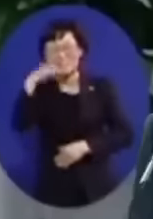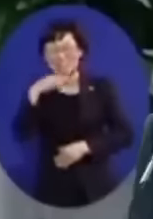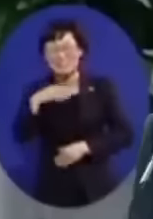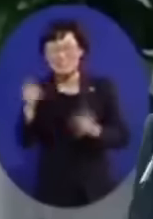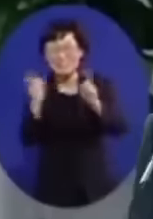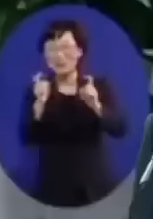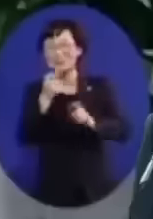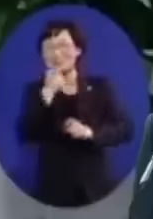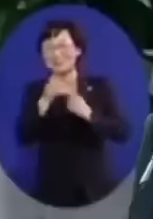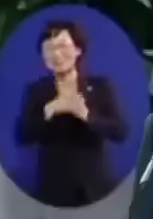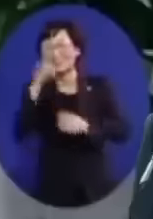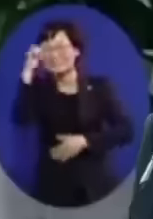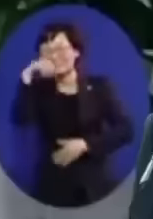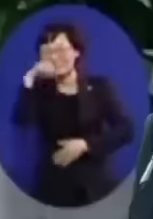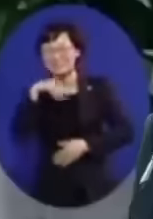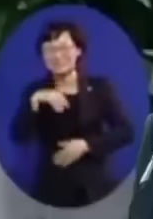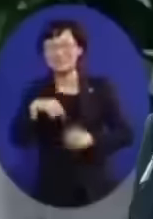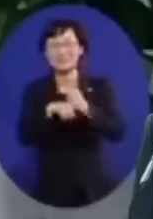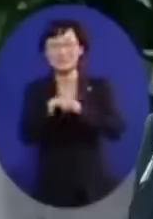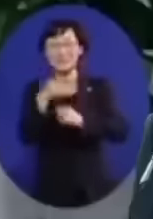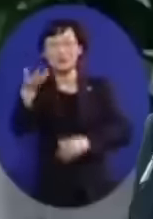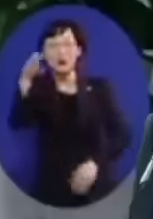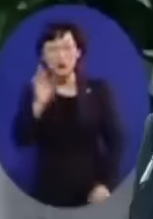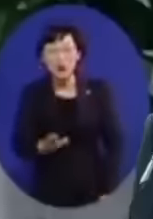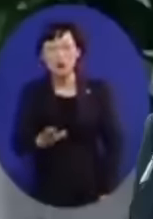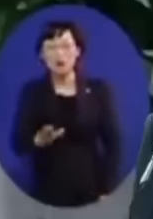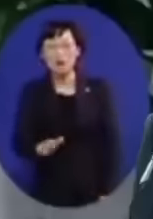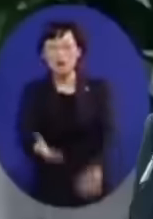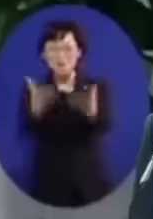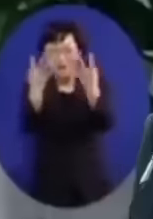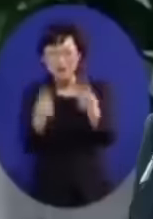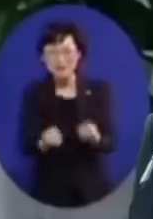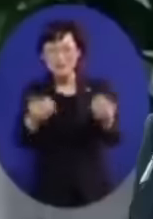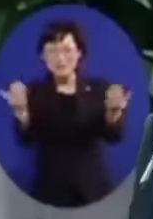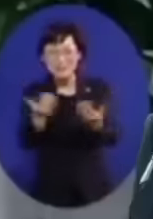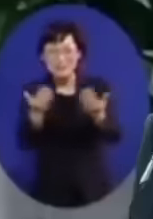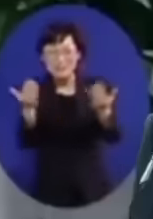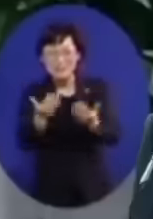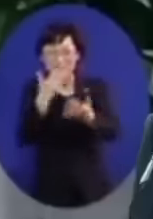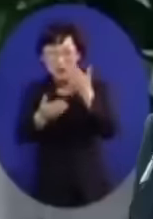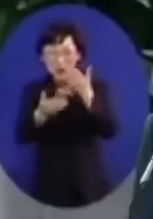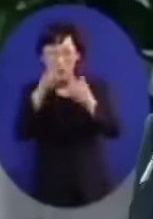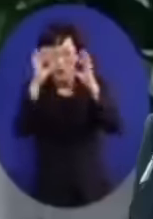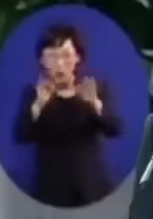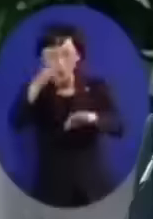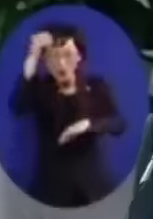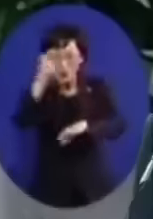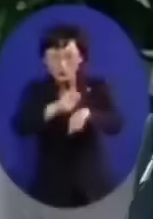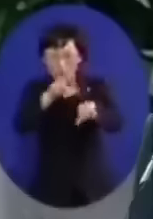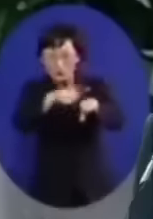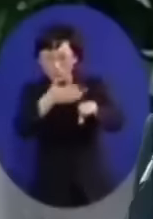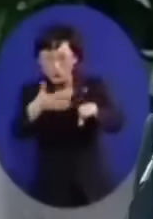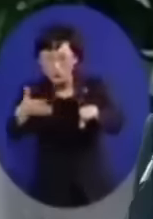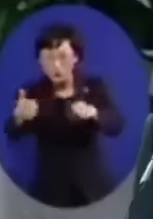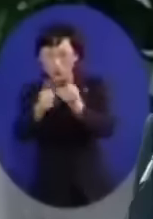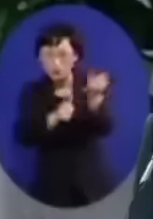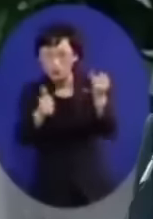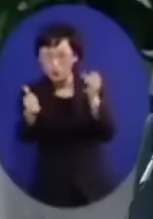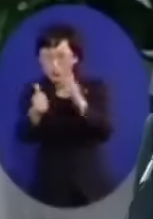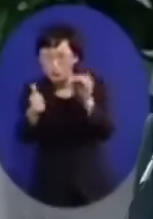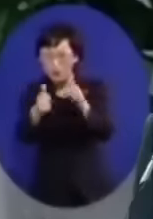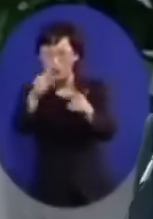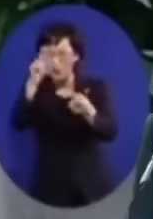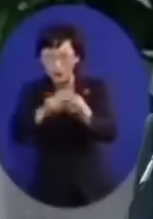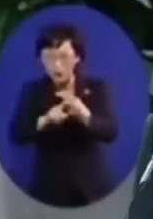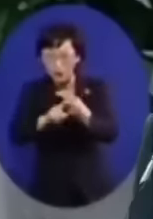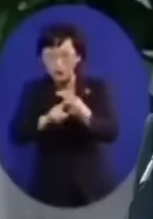것입니다. 그러나 많은 일을 지나고 보면 아내가 하는 말을 들었을 때 실패 안